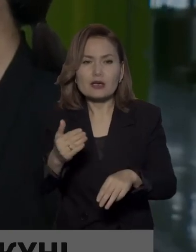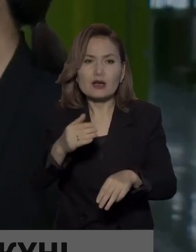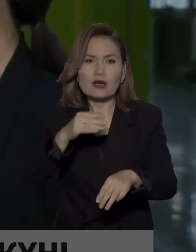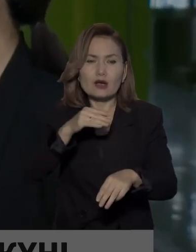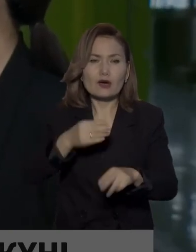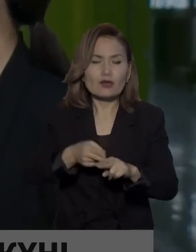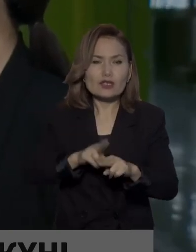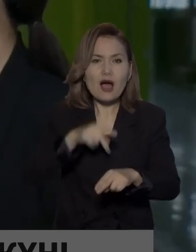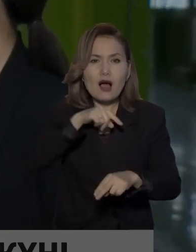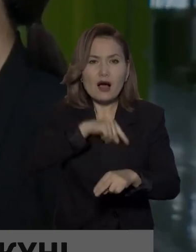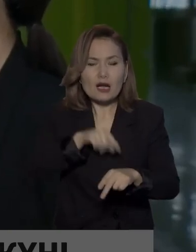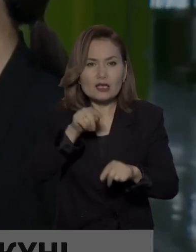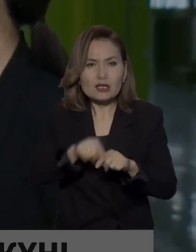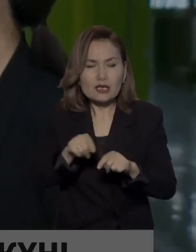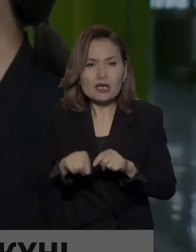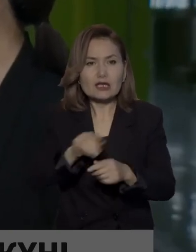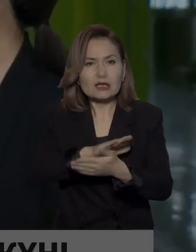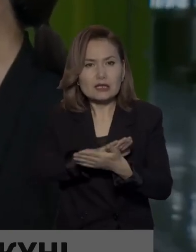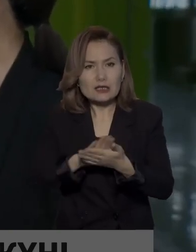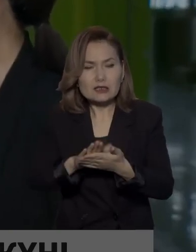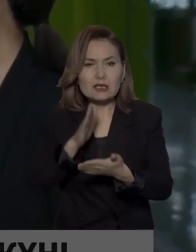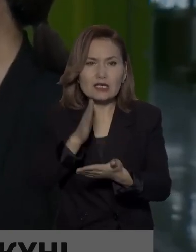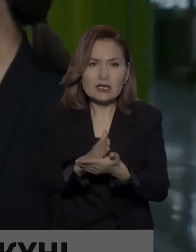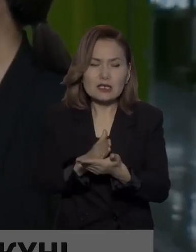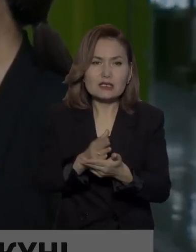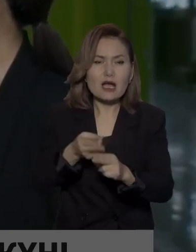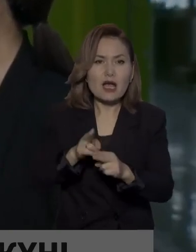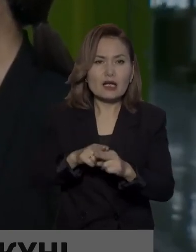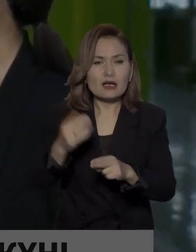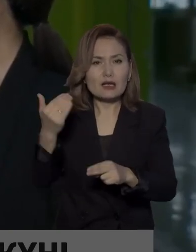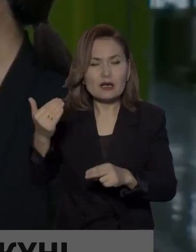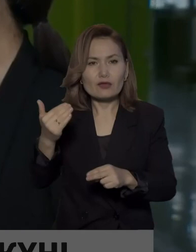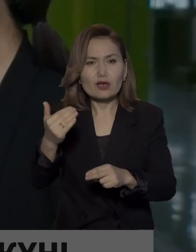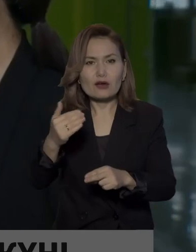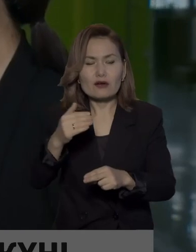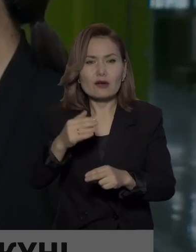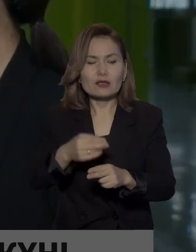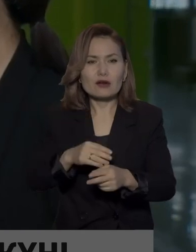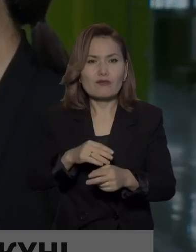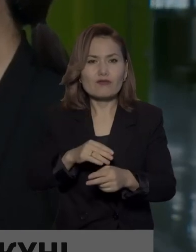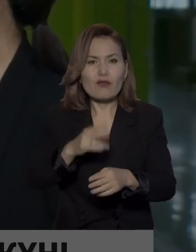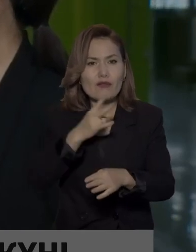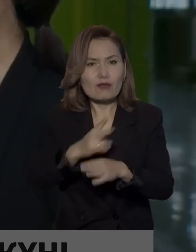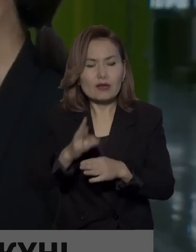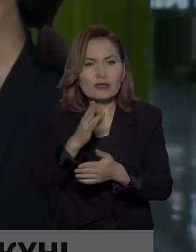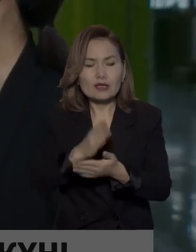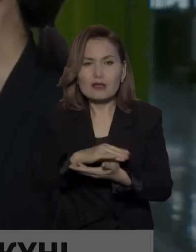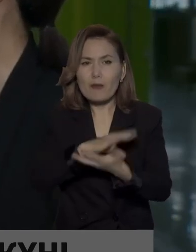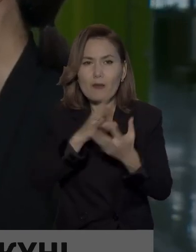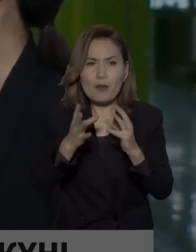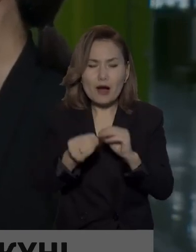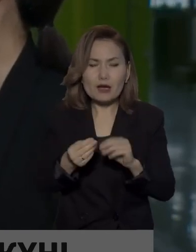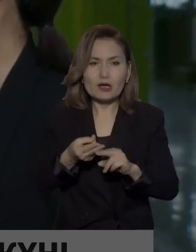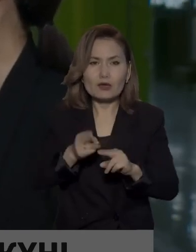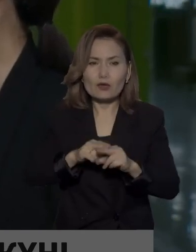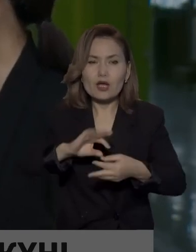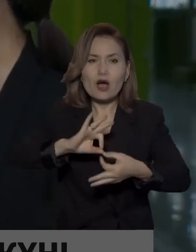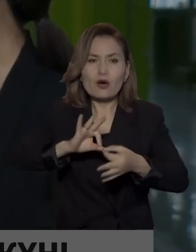жолындағы тазалықтарын, олардың жаңағы осындай қиын сәттерде табаны тайқып